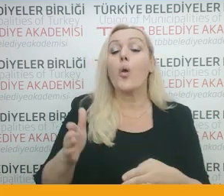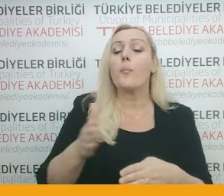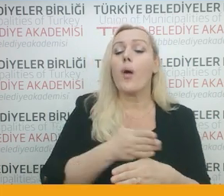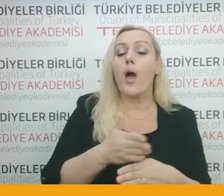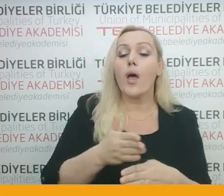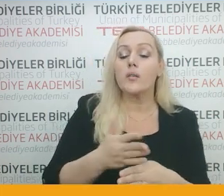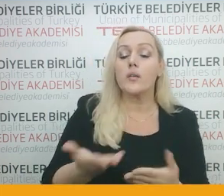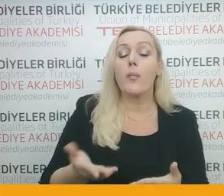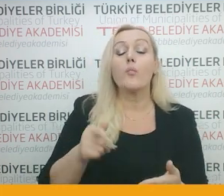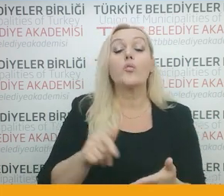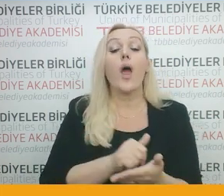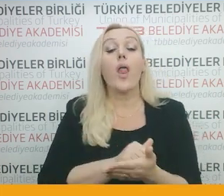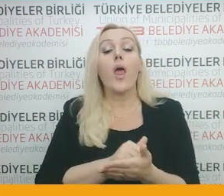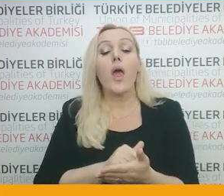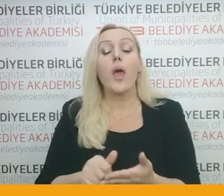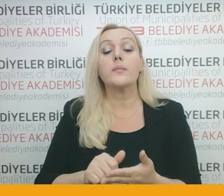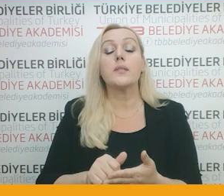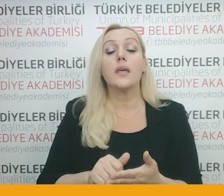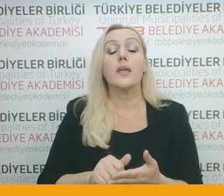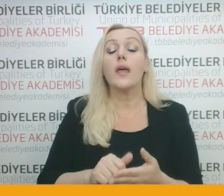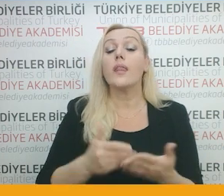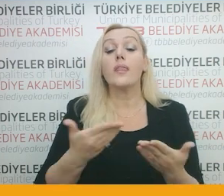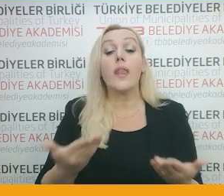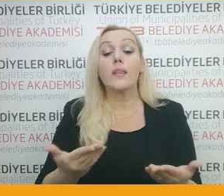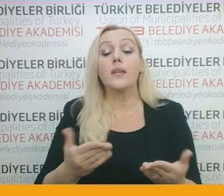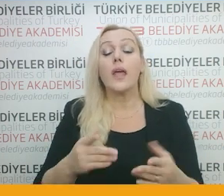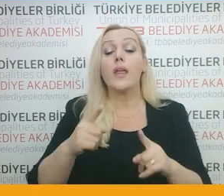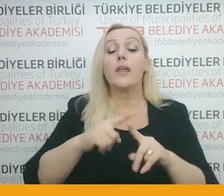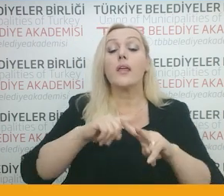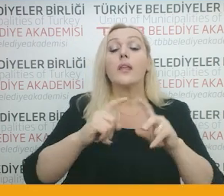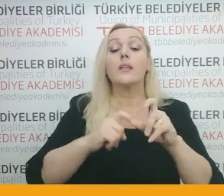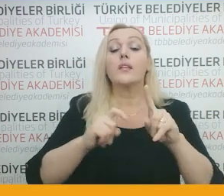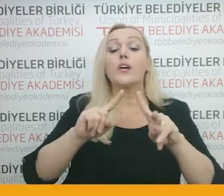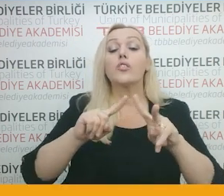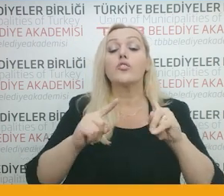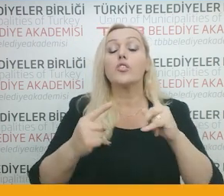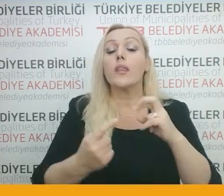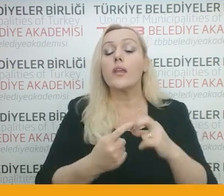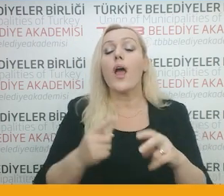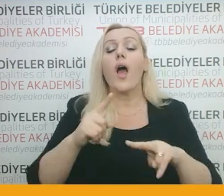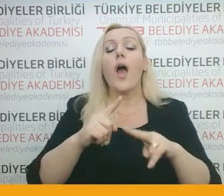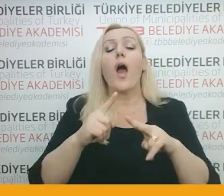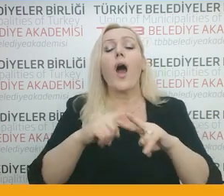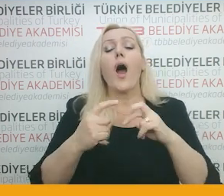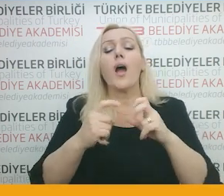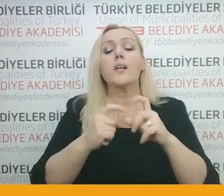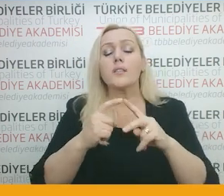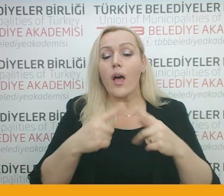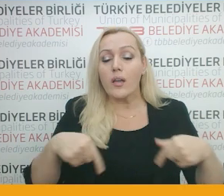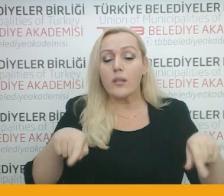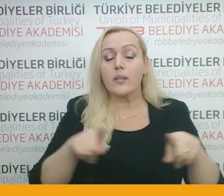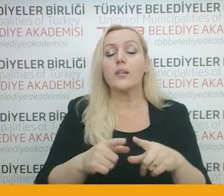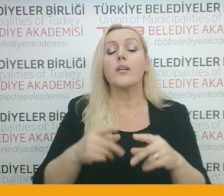ürünlerden tüm demirbaşlarımız nedir? Taşınırdır. Gayrimenkuller, arsalar, araziler